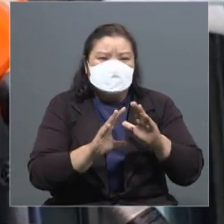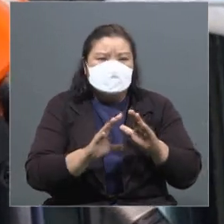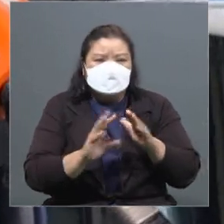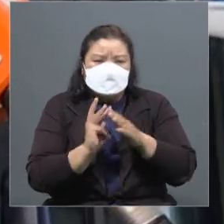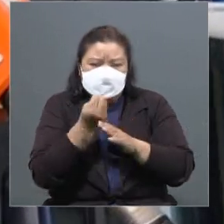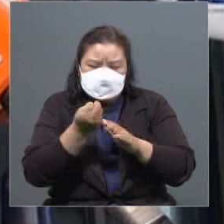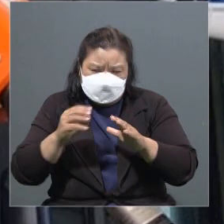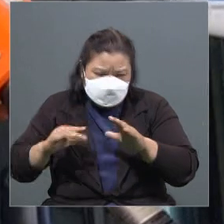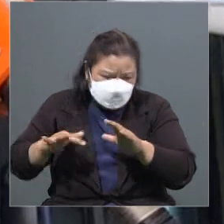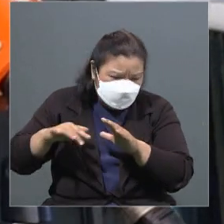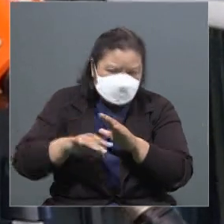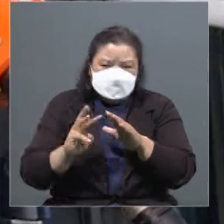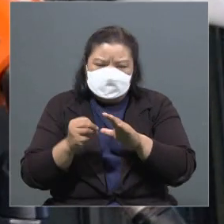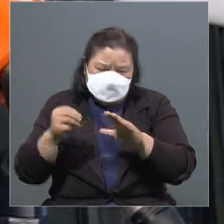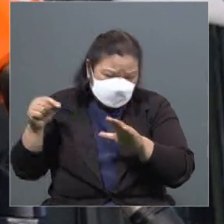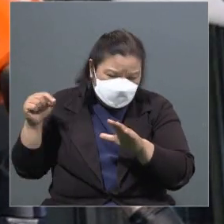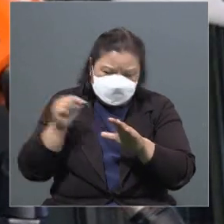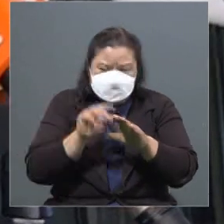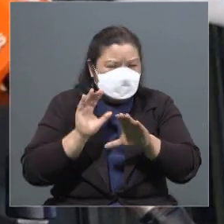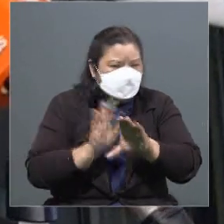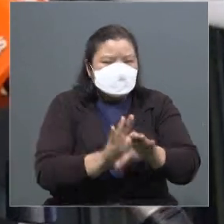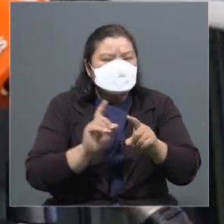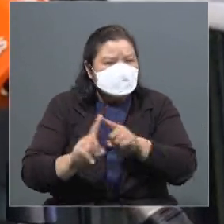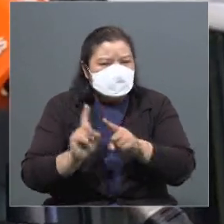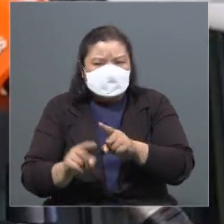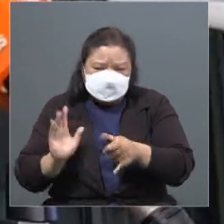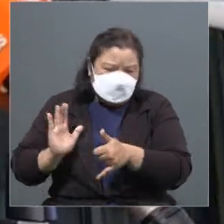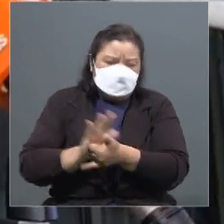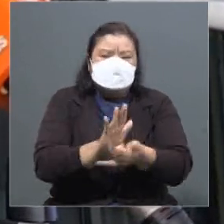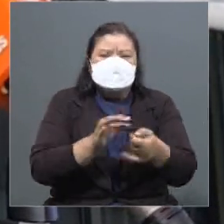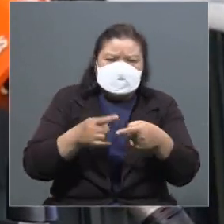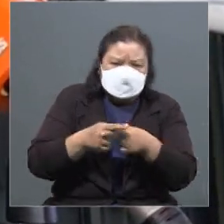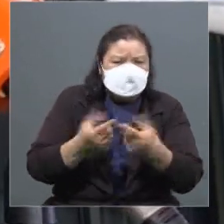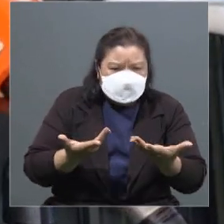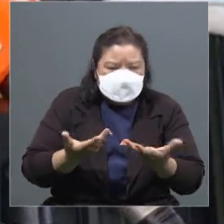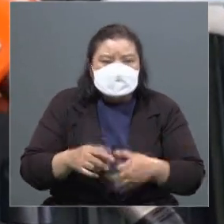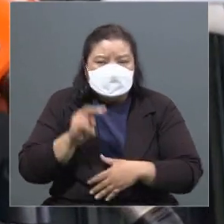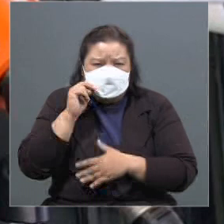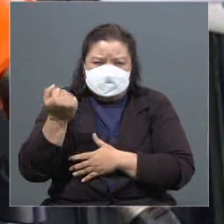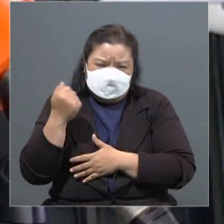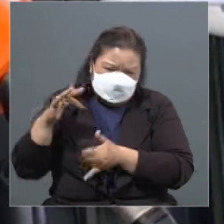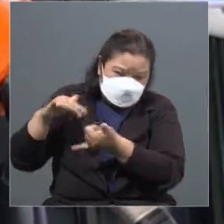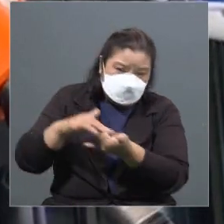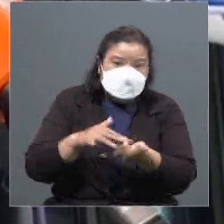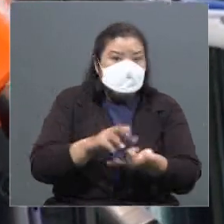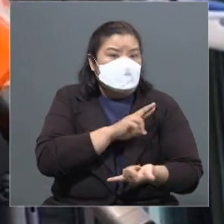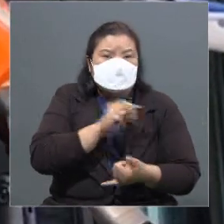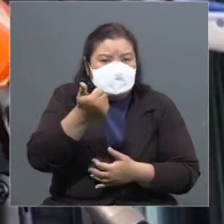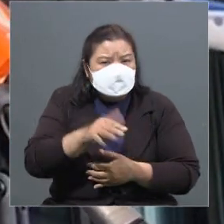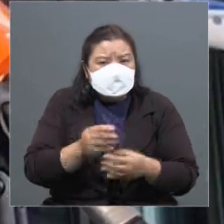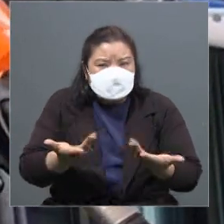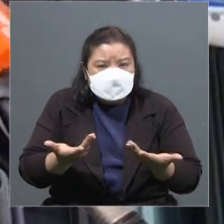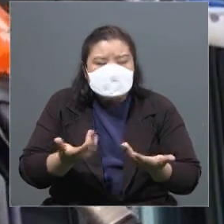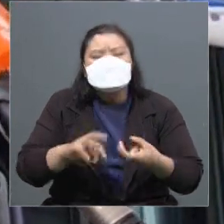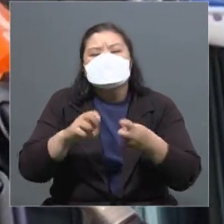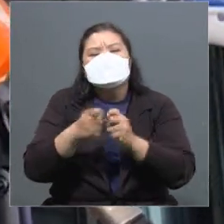าแล้วมันก็ทำให้เราบาดเจ็บพอบาดเจ็บปุ๊บเกิดน้ำเชี่ยวขึ้นมาเราช่วยเหลือตัวเองไม่ได้มันก็เ